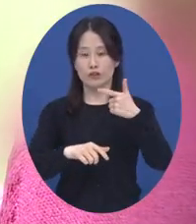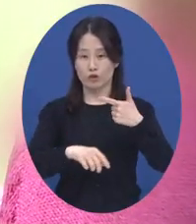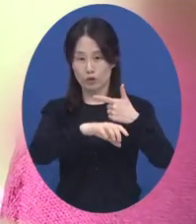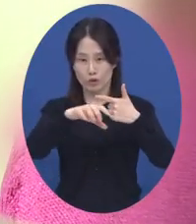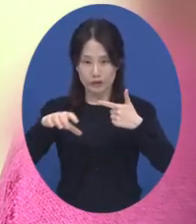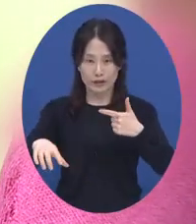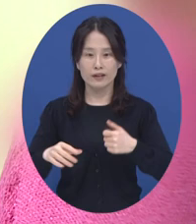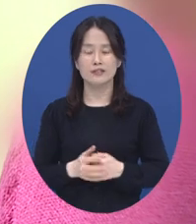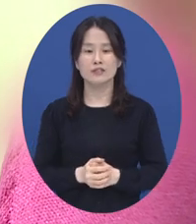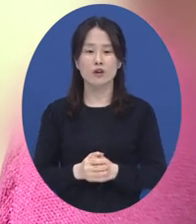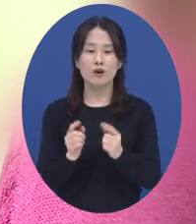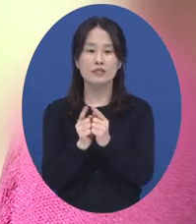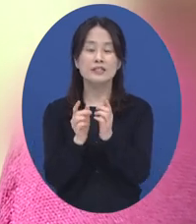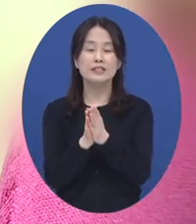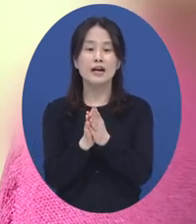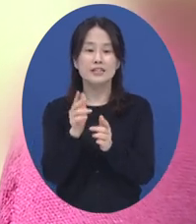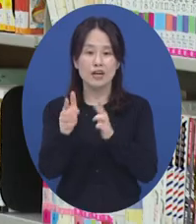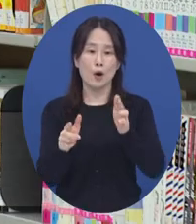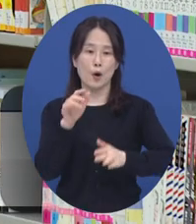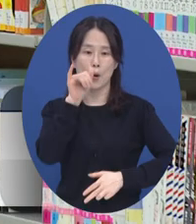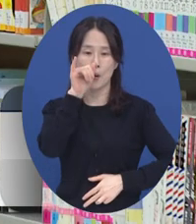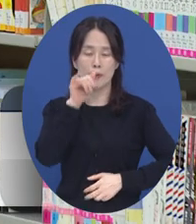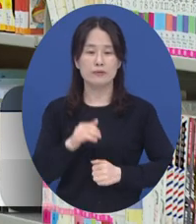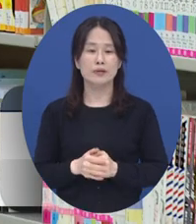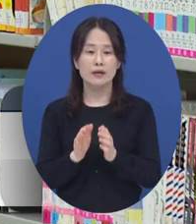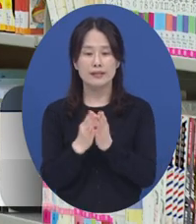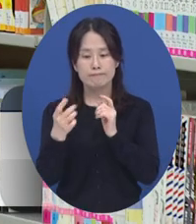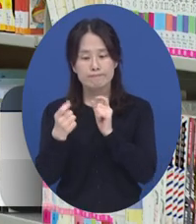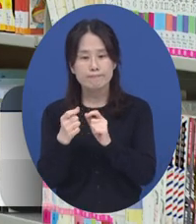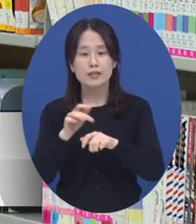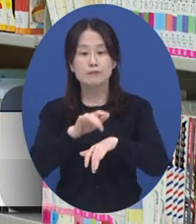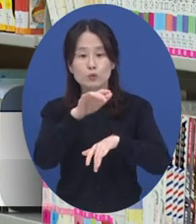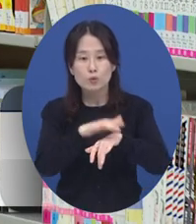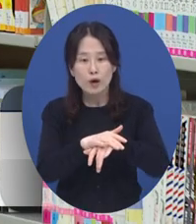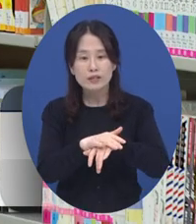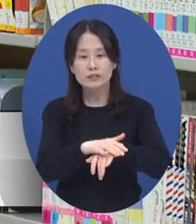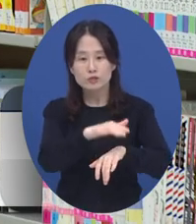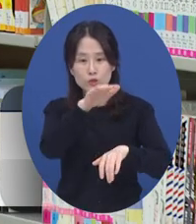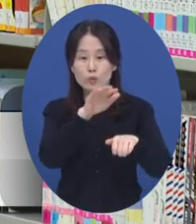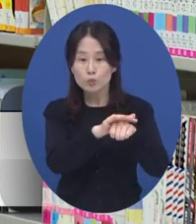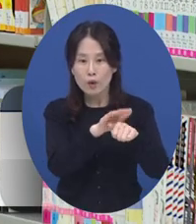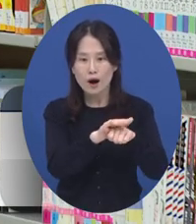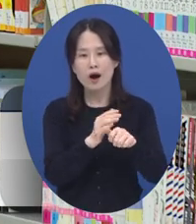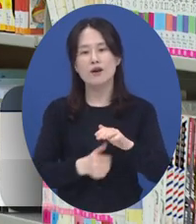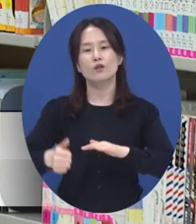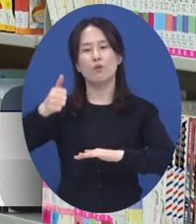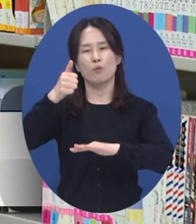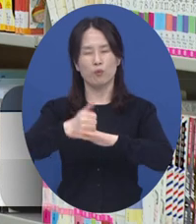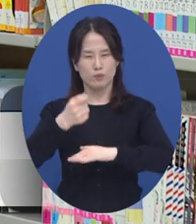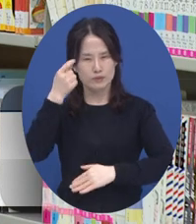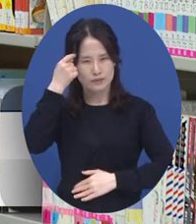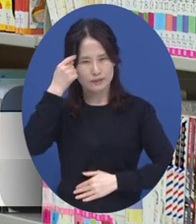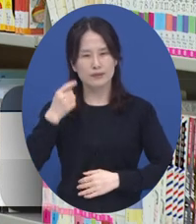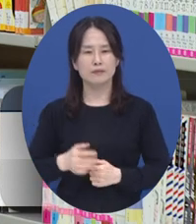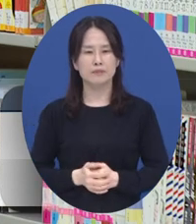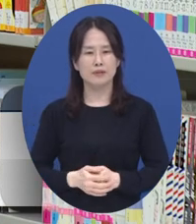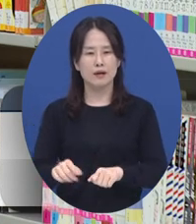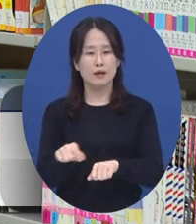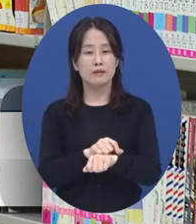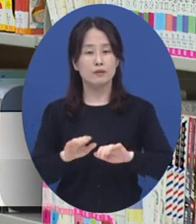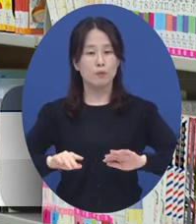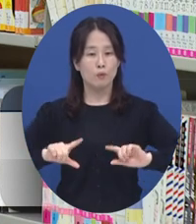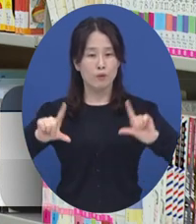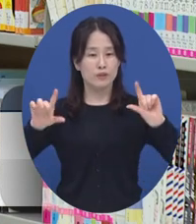5백여 명을 대상으로 7시 중입니다 책을 가까이 하는 습관 만 붙여져 도 큰 성과 라고 생각합니다